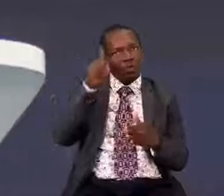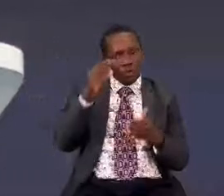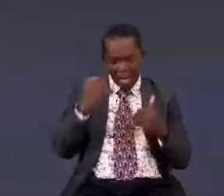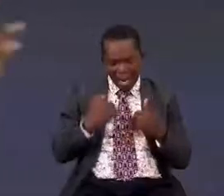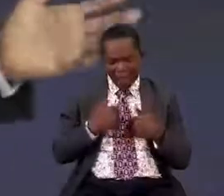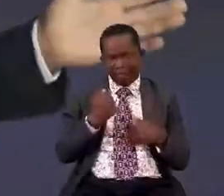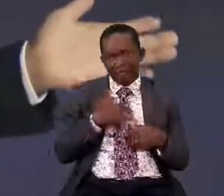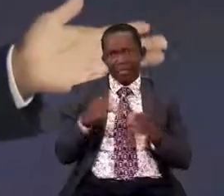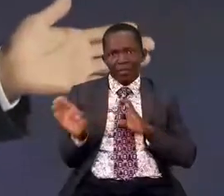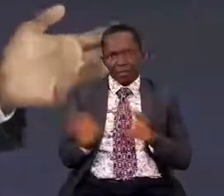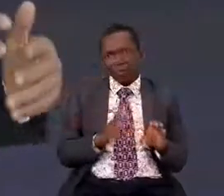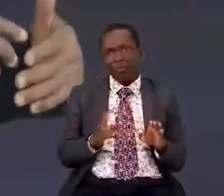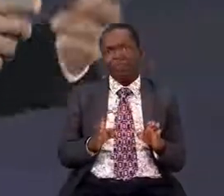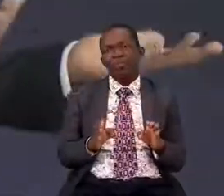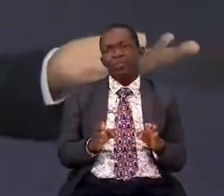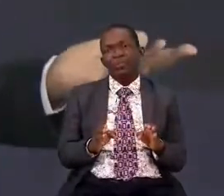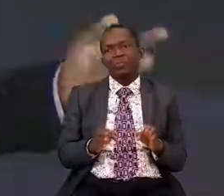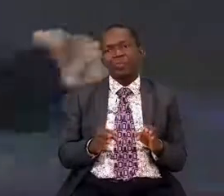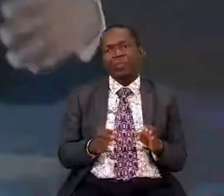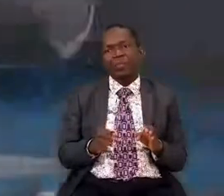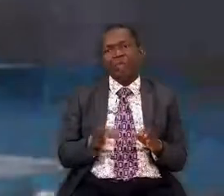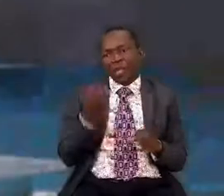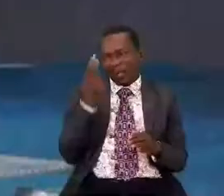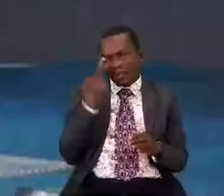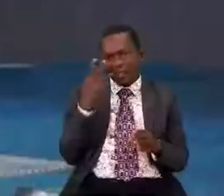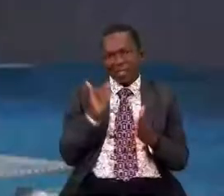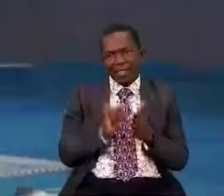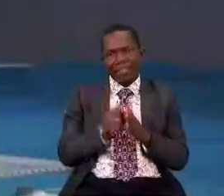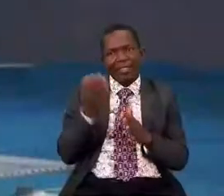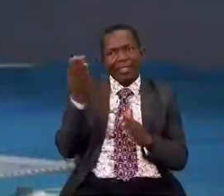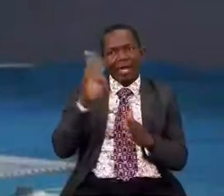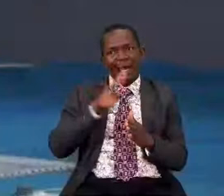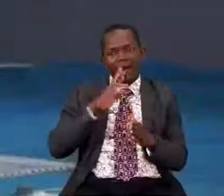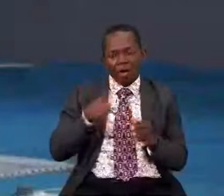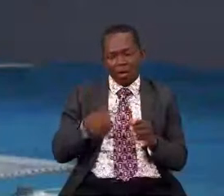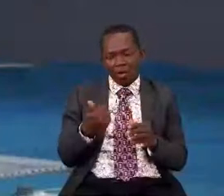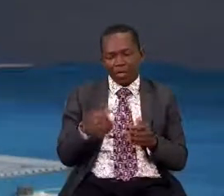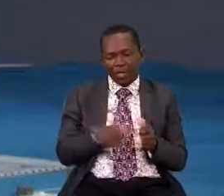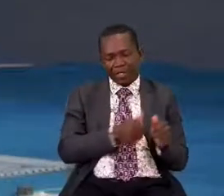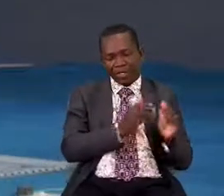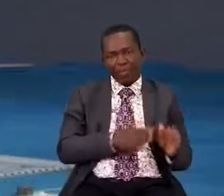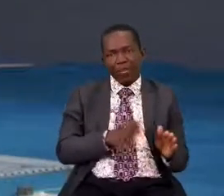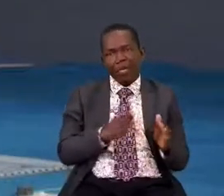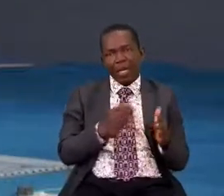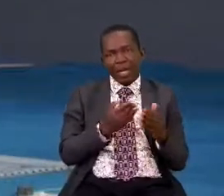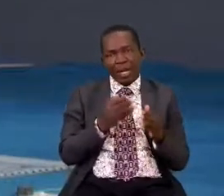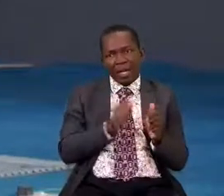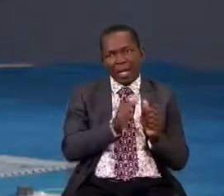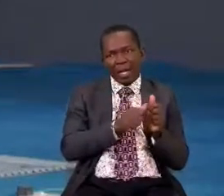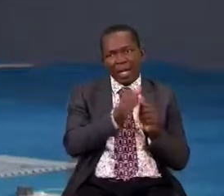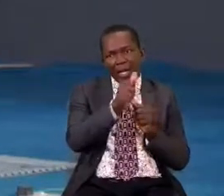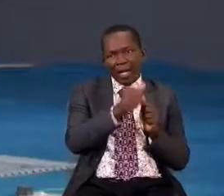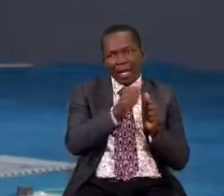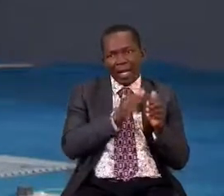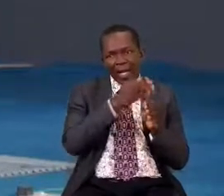je fasse? Je vois que les prophètes sont déjà là, les évangélistes sont là, les enseignants sont là, les pasteurs sont là. Et je